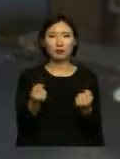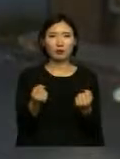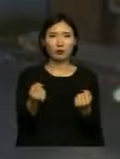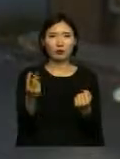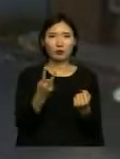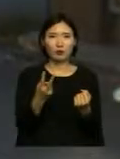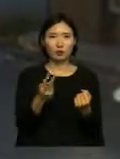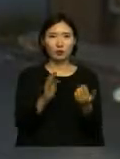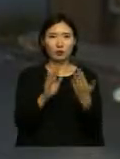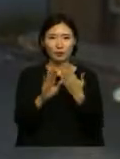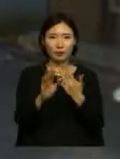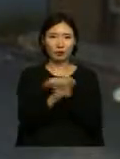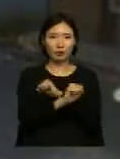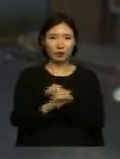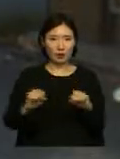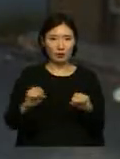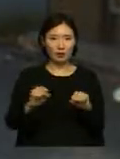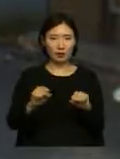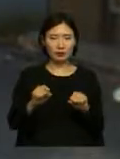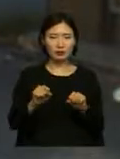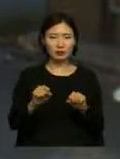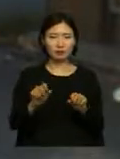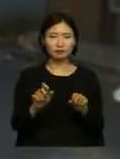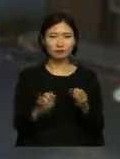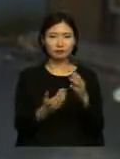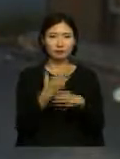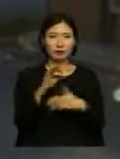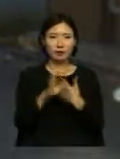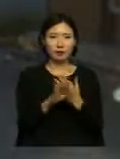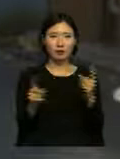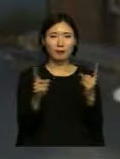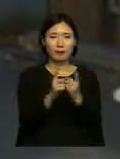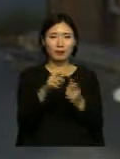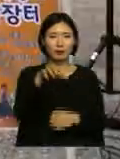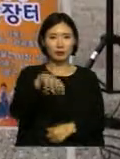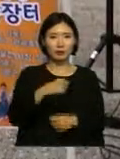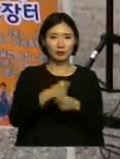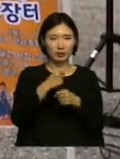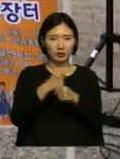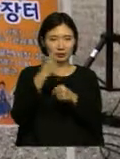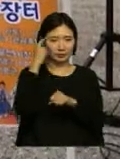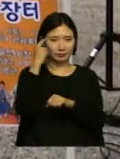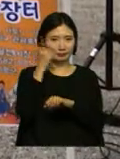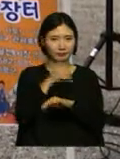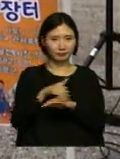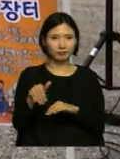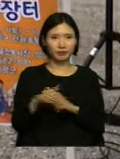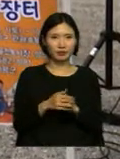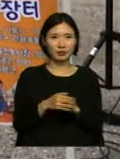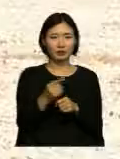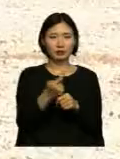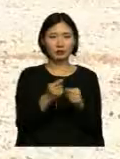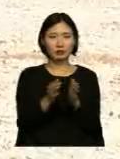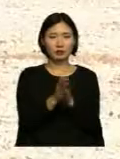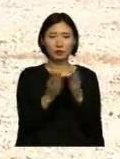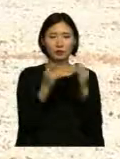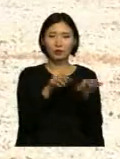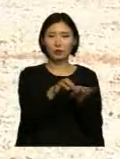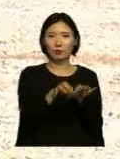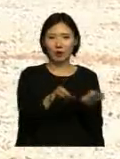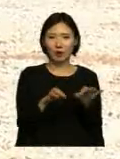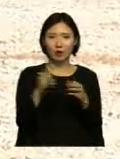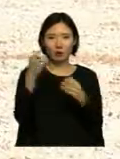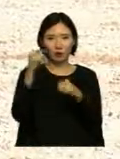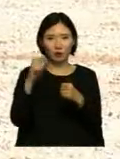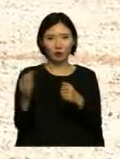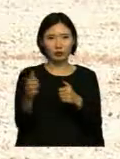1,000평 광장이 생기면은 가평소 유일한 만남의 광장을 만들자. 지난해 시작한 토요 장터와 공연